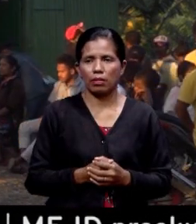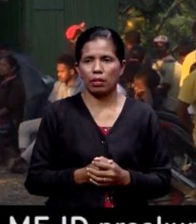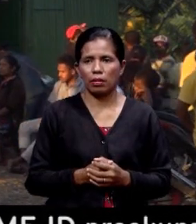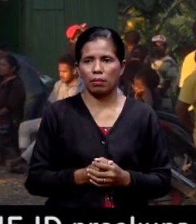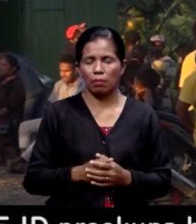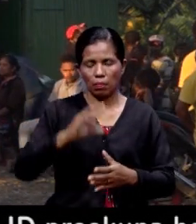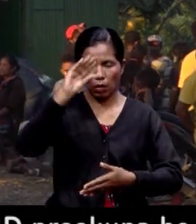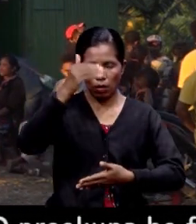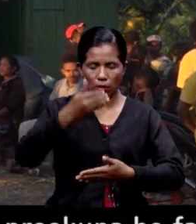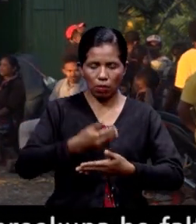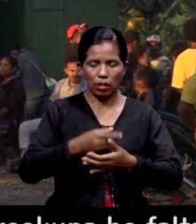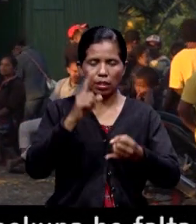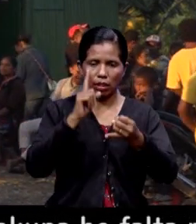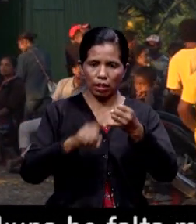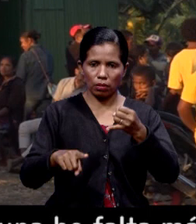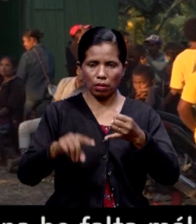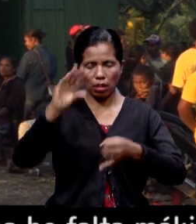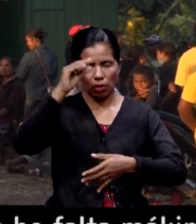anide iku, ka o anida